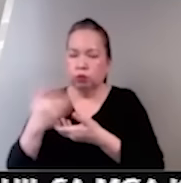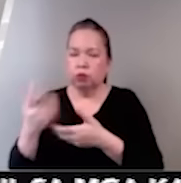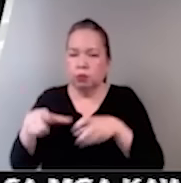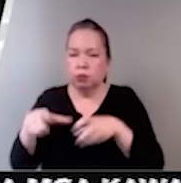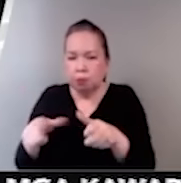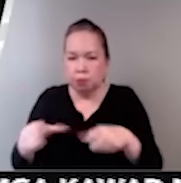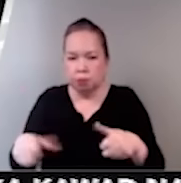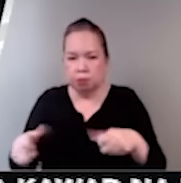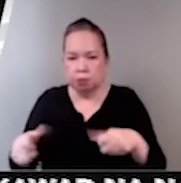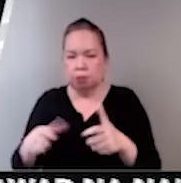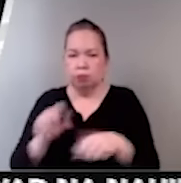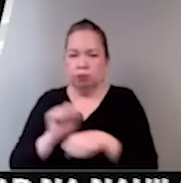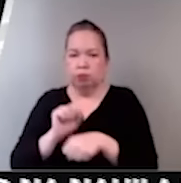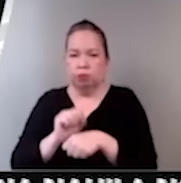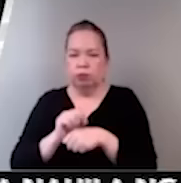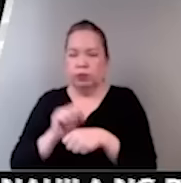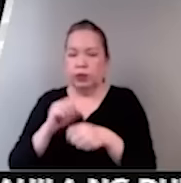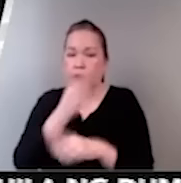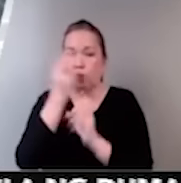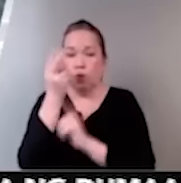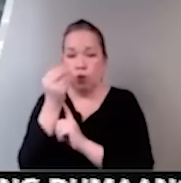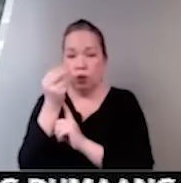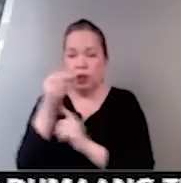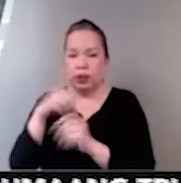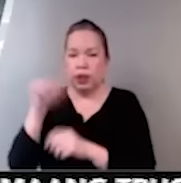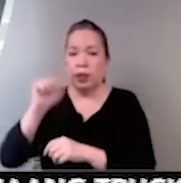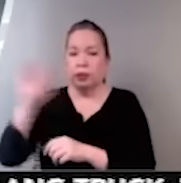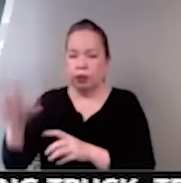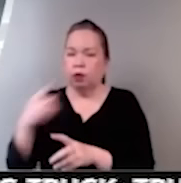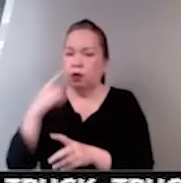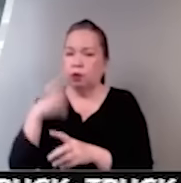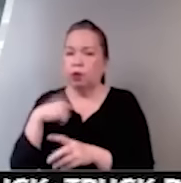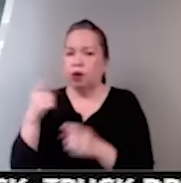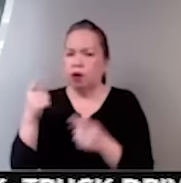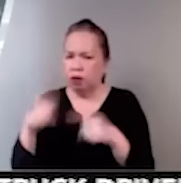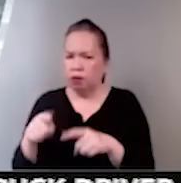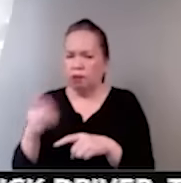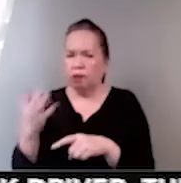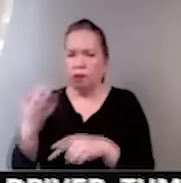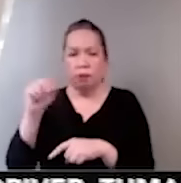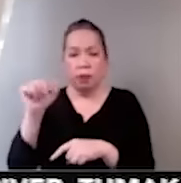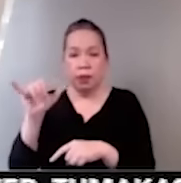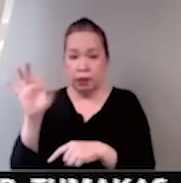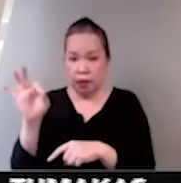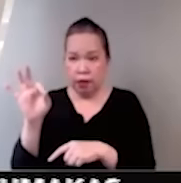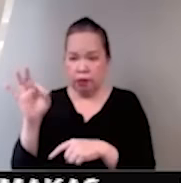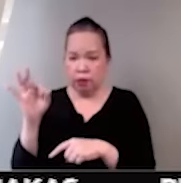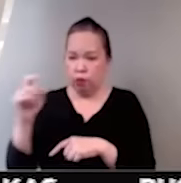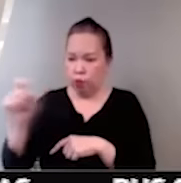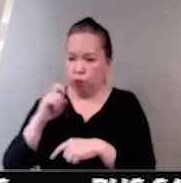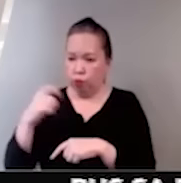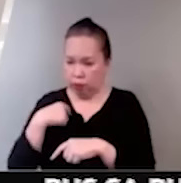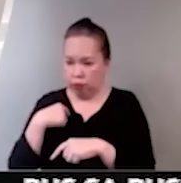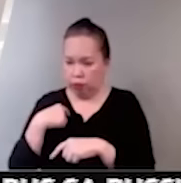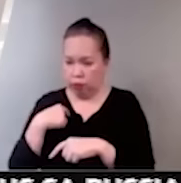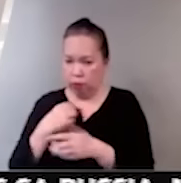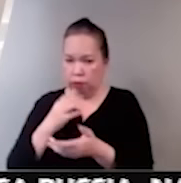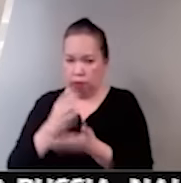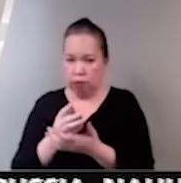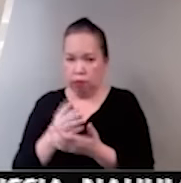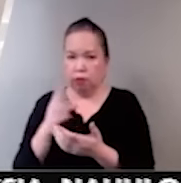kanya, may isang client na nag-book sa kanya hapon noong May 9 para magpamasahe. Pero pinapasok niya ako, nakahawak po siya